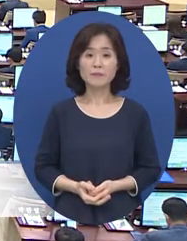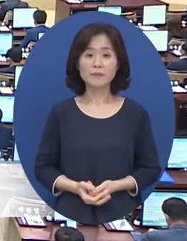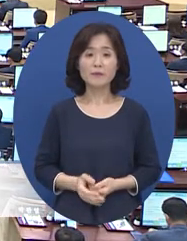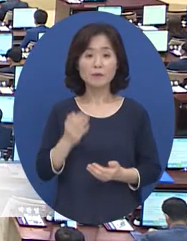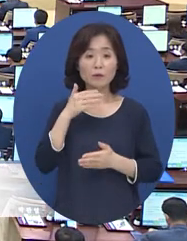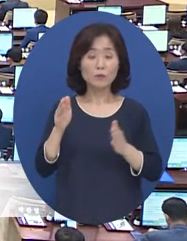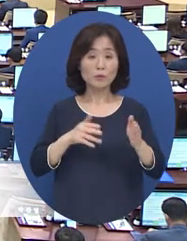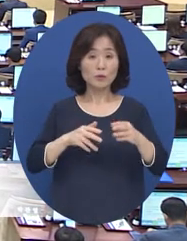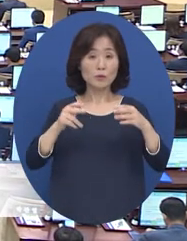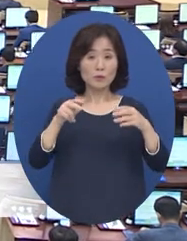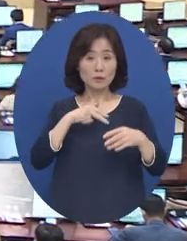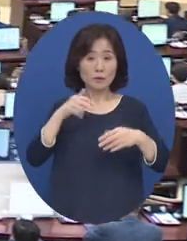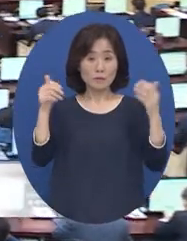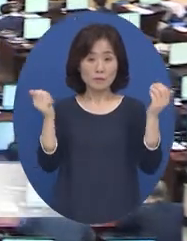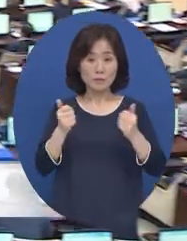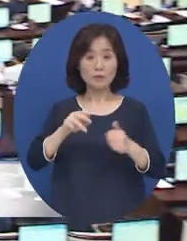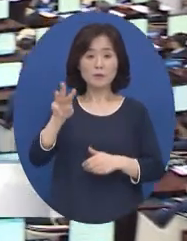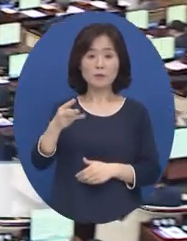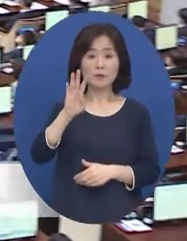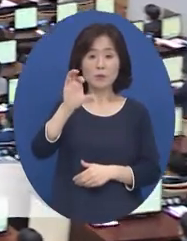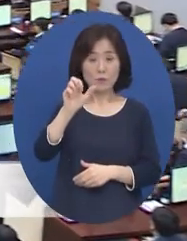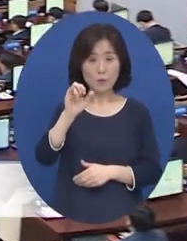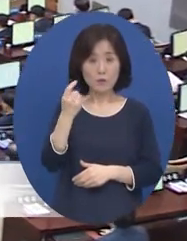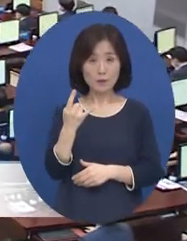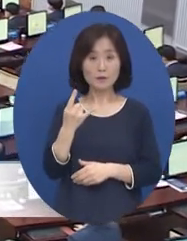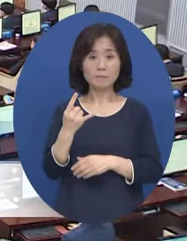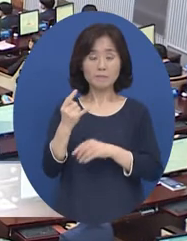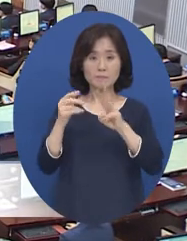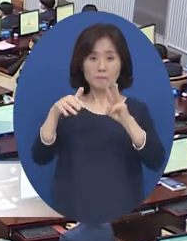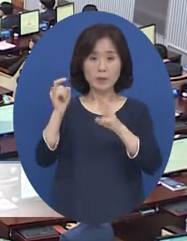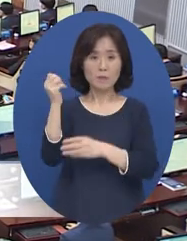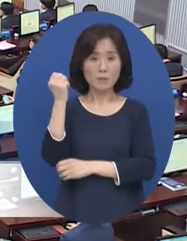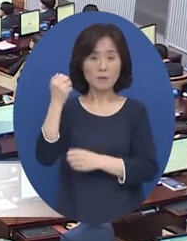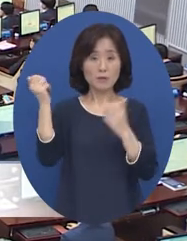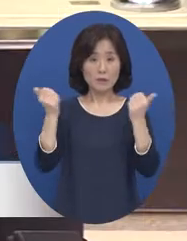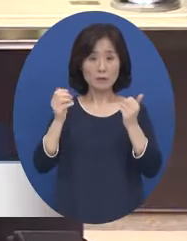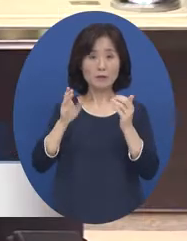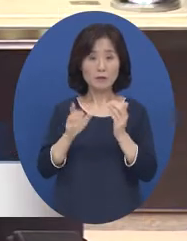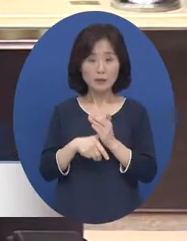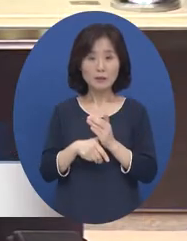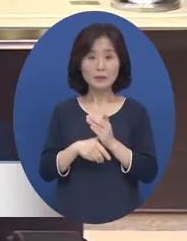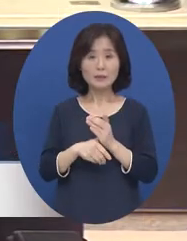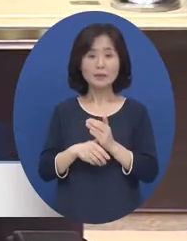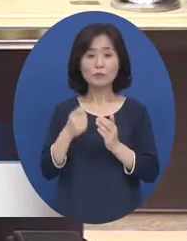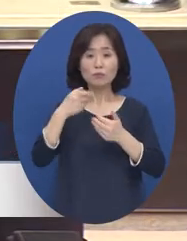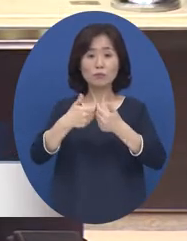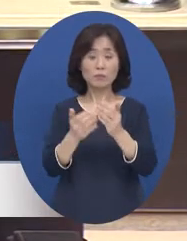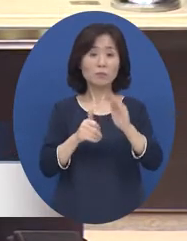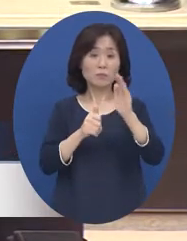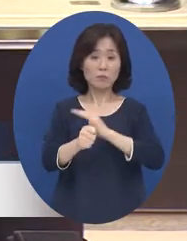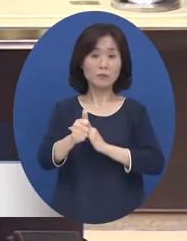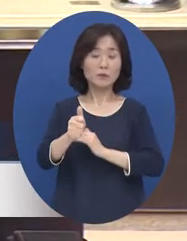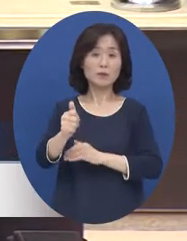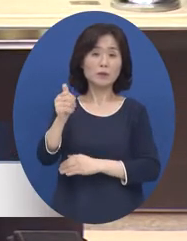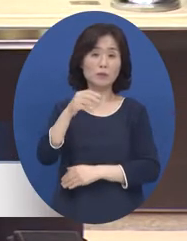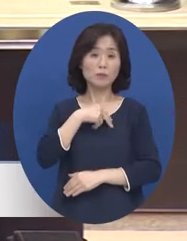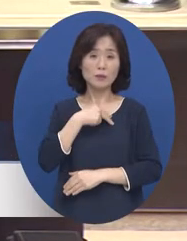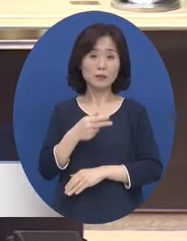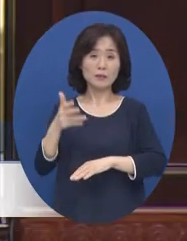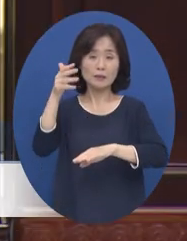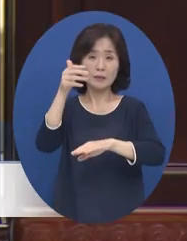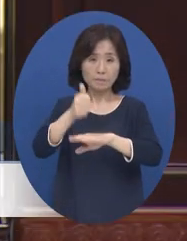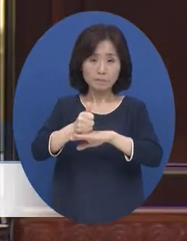경도의 회에서 345회 임시회 3차 본회의에서 는 박근 썰 경우도 입회 브로미치 당대표 원이 취임 후 첫 번째 교섭단체